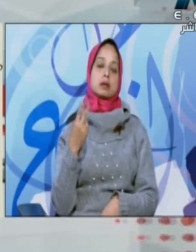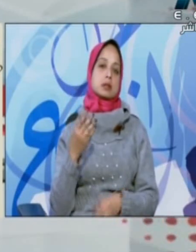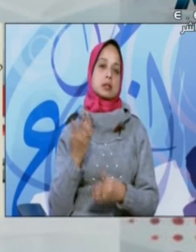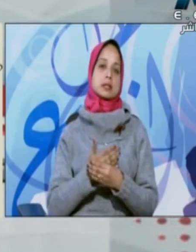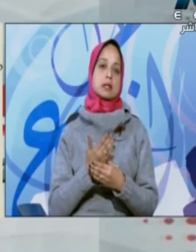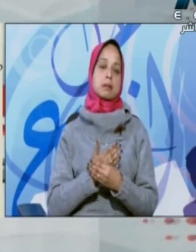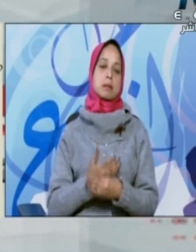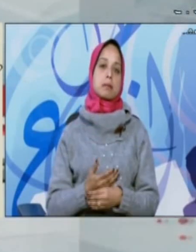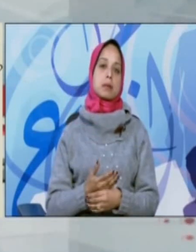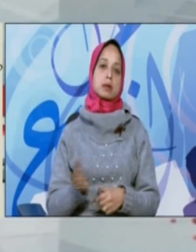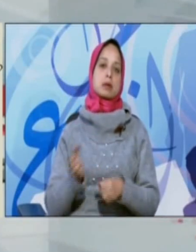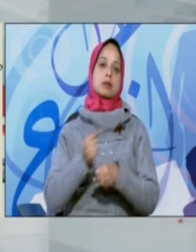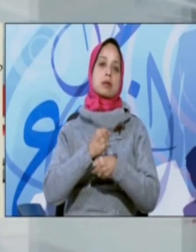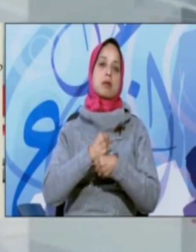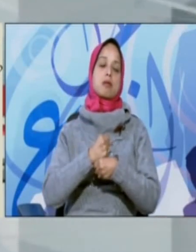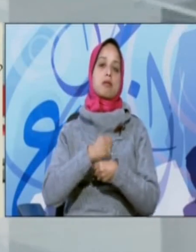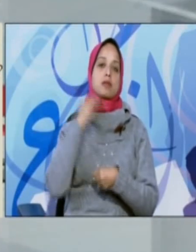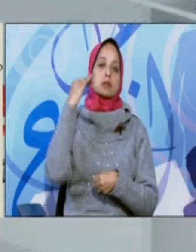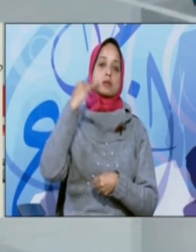التحفظات